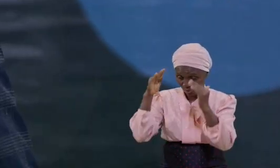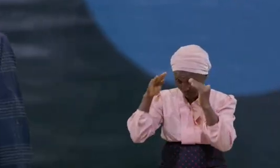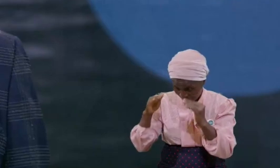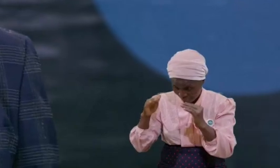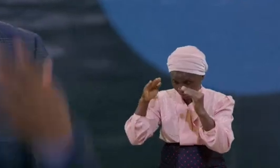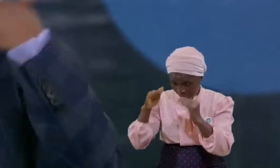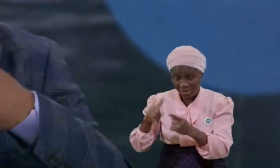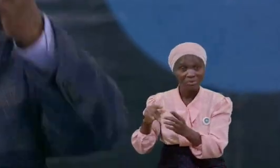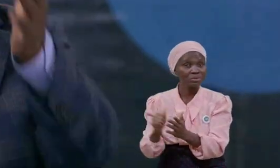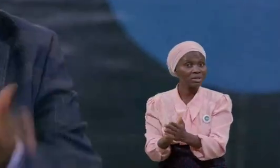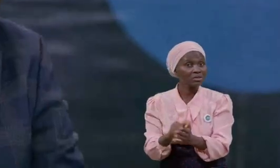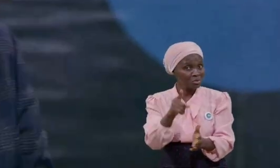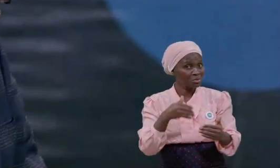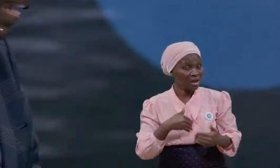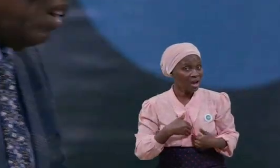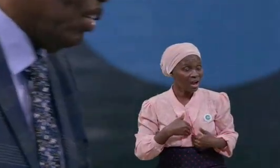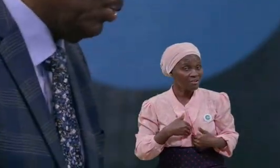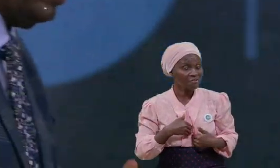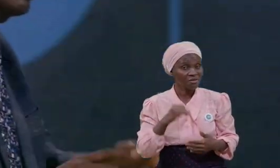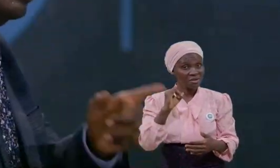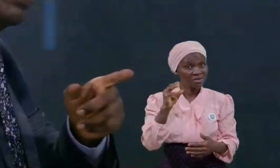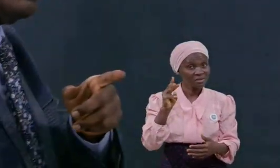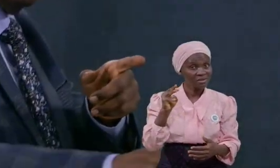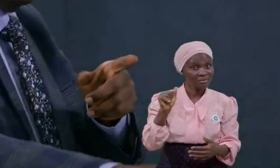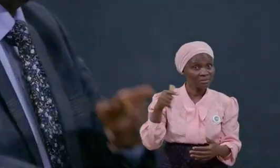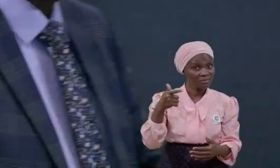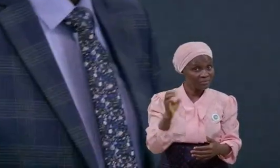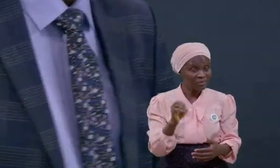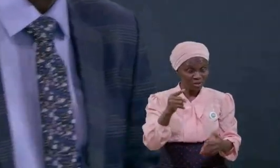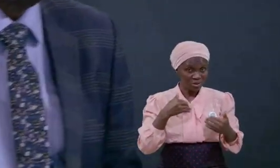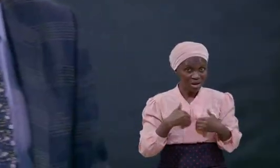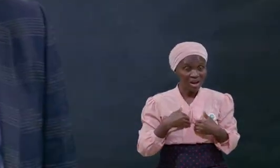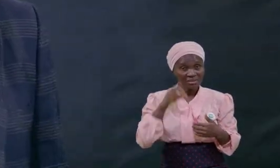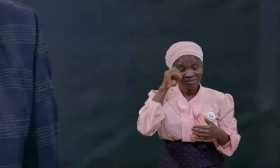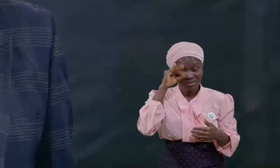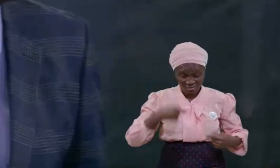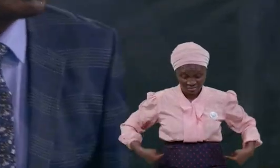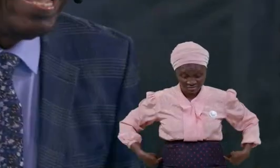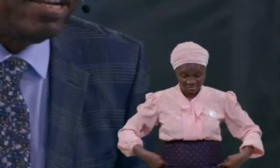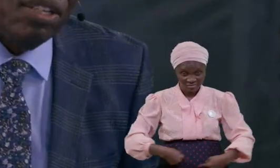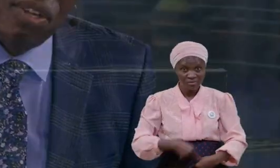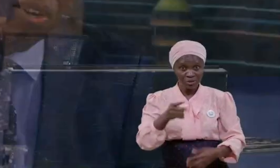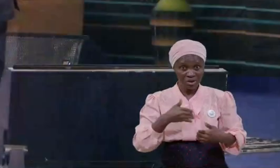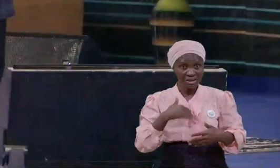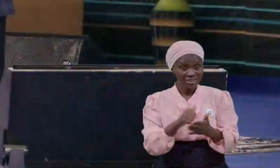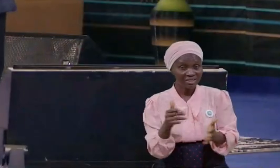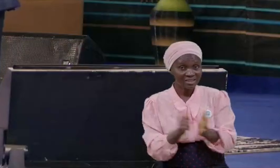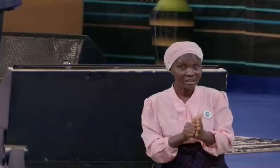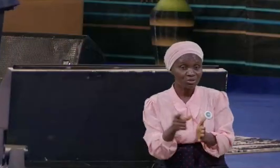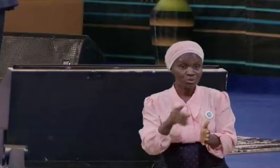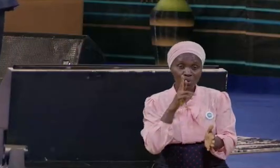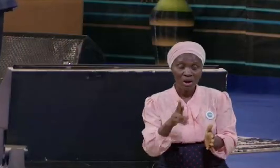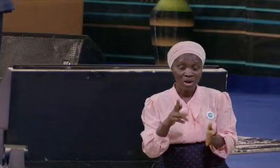tu as des bandes, des choses que tu accroches au cou. Tu as des bracelets. Tu dis que tu es un